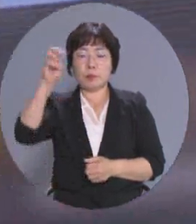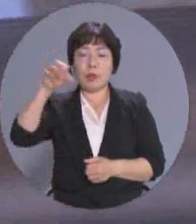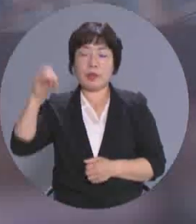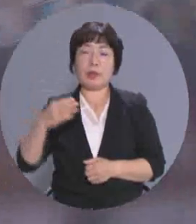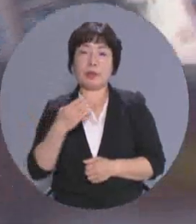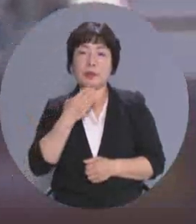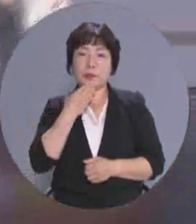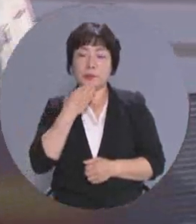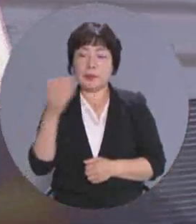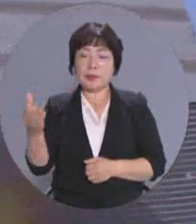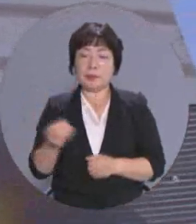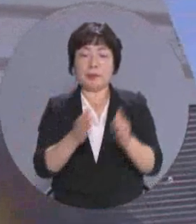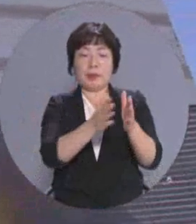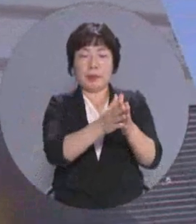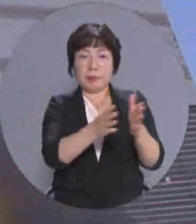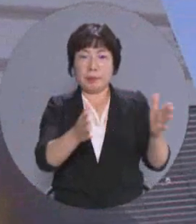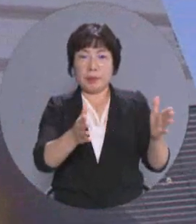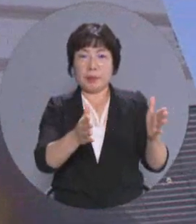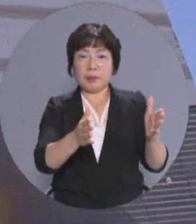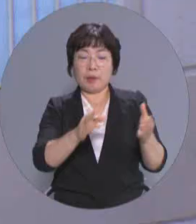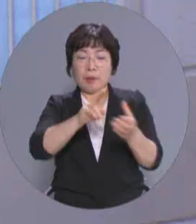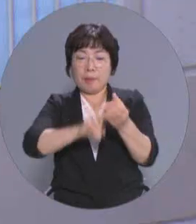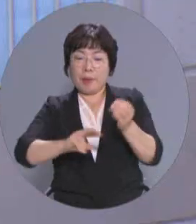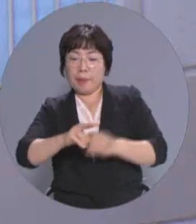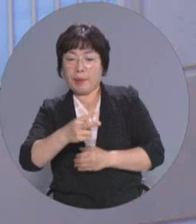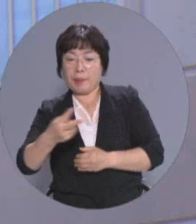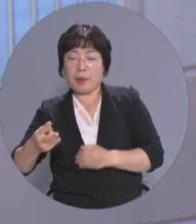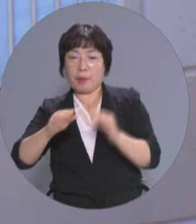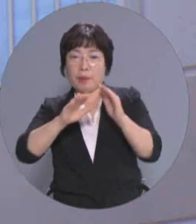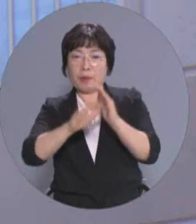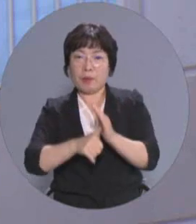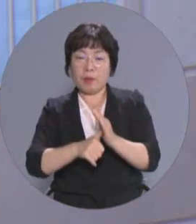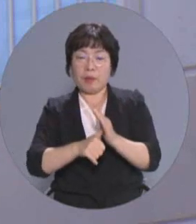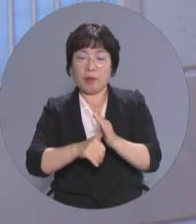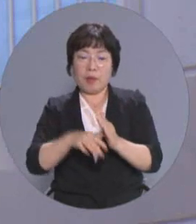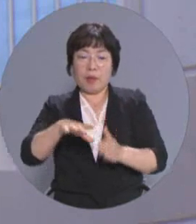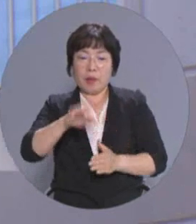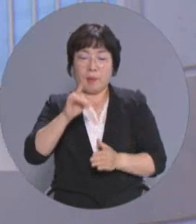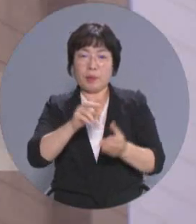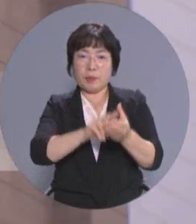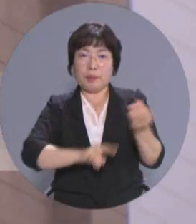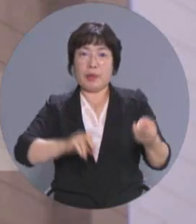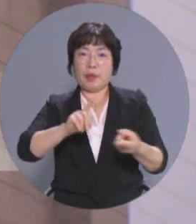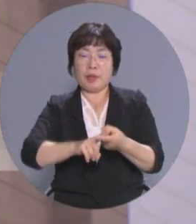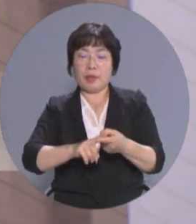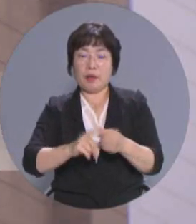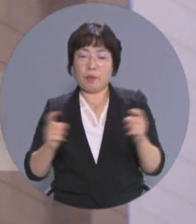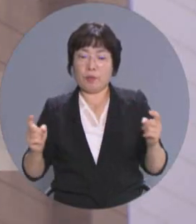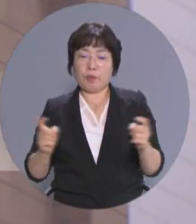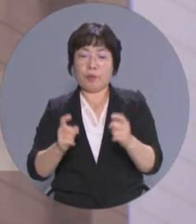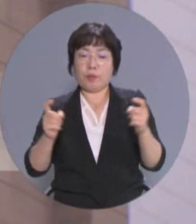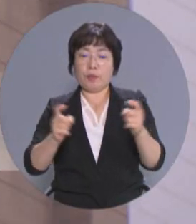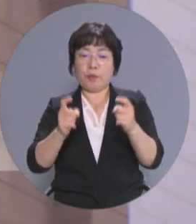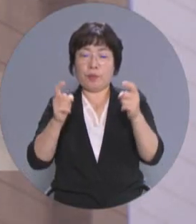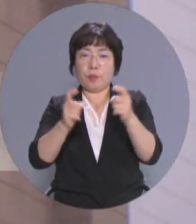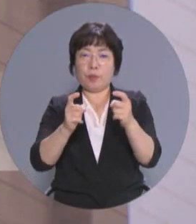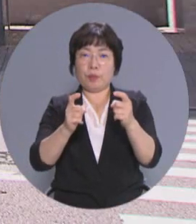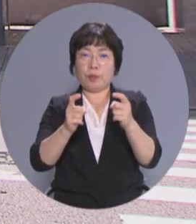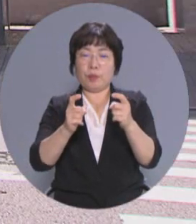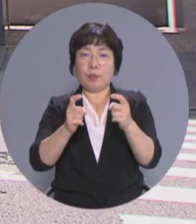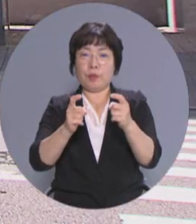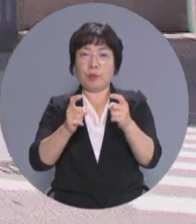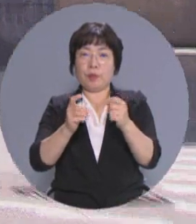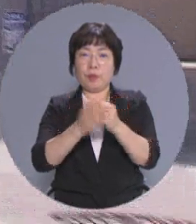광양읍의 한 임대 아파트입니다. 분양 전환 과정에서 우선 분양을 둘러싼 임대 사업자와 임차인의 법적